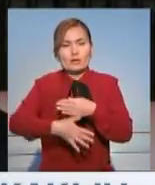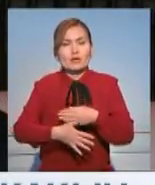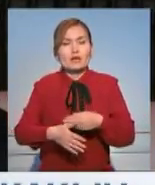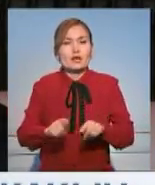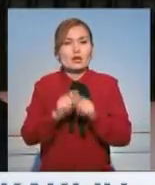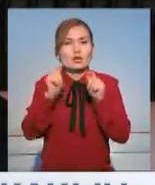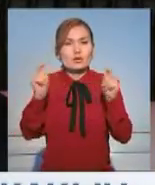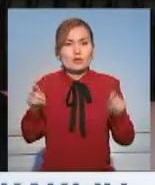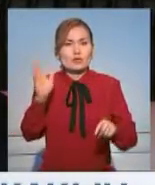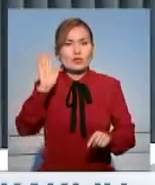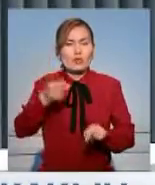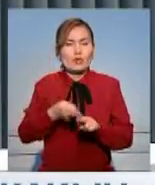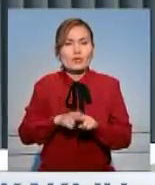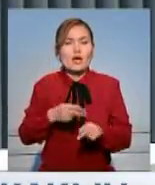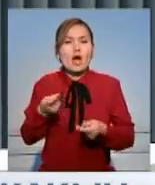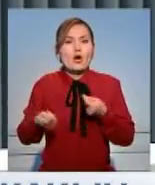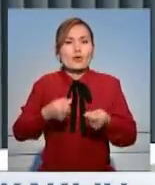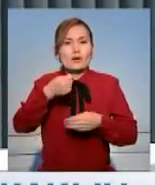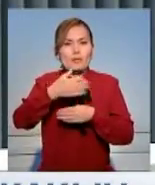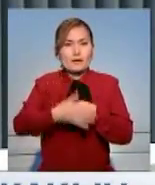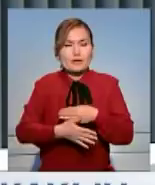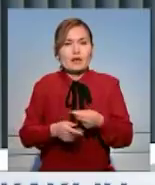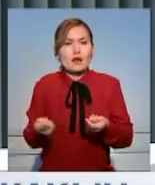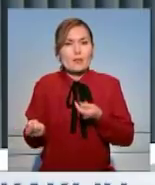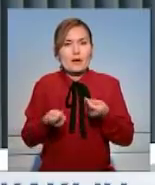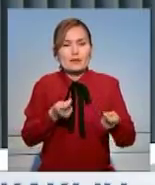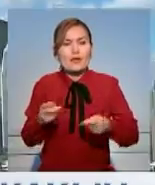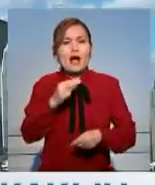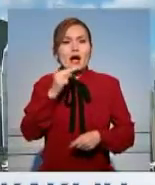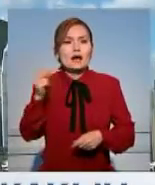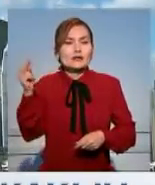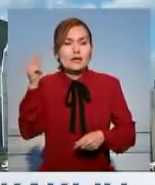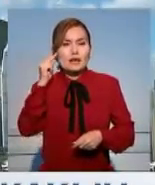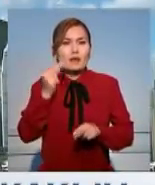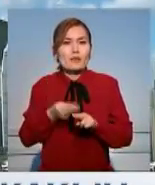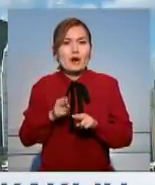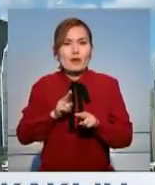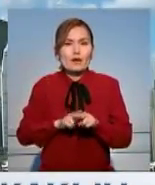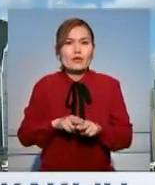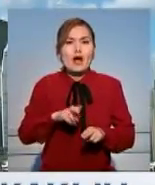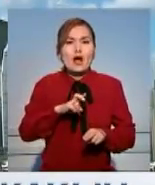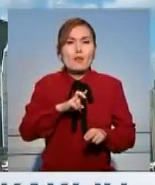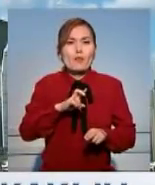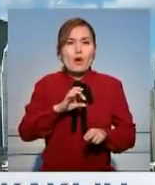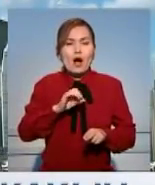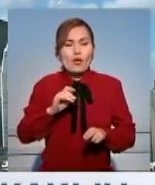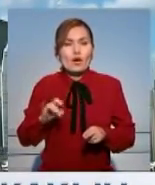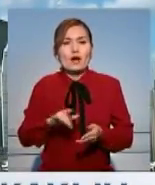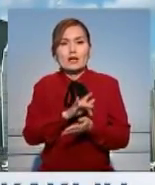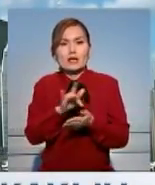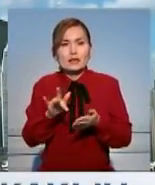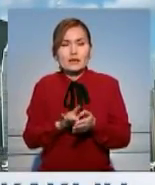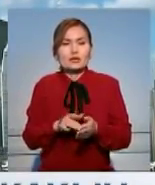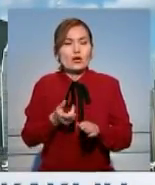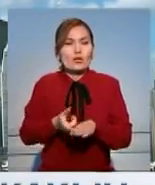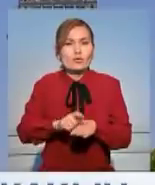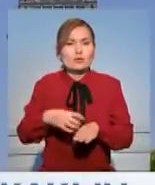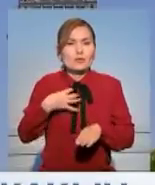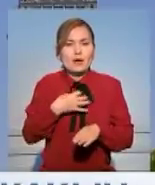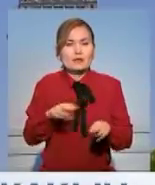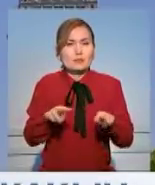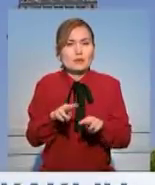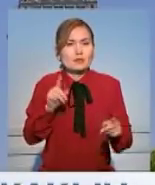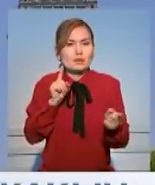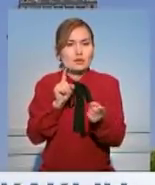бастайды. Осы аптада орталық басқарушысы Қайрат Келімбетов Қытайдың Бейжің, Шанхай және Буао қалаларында бірнеше маңызды кездесулер